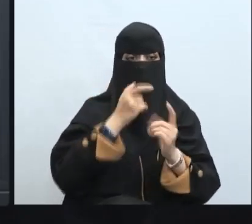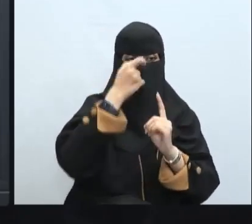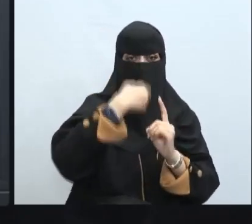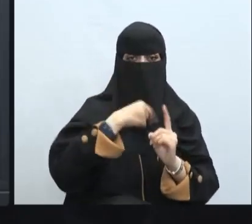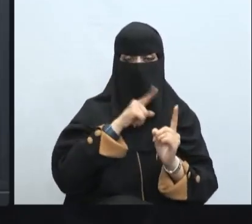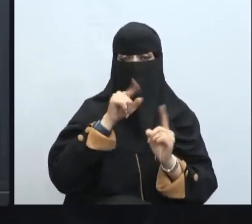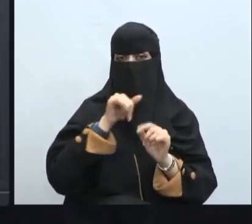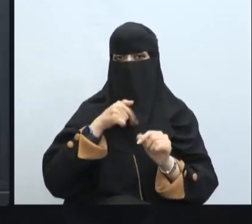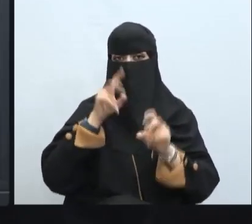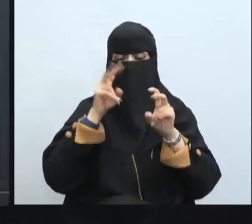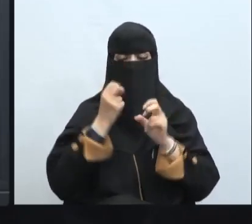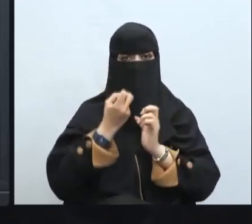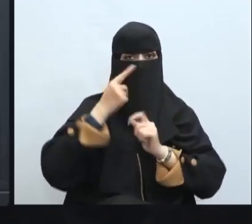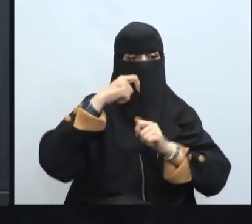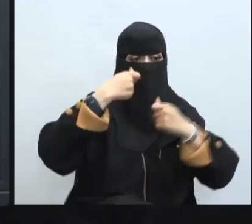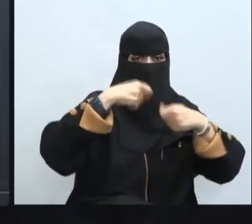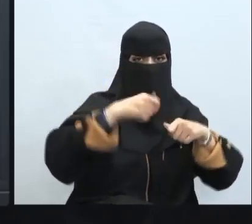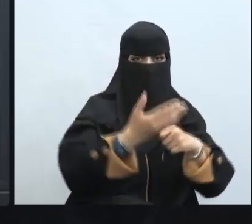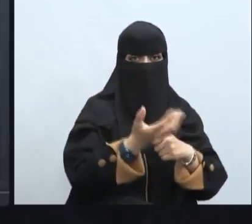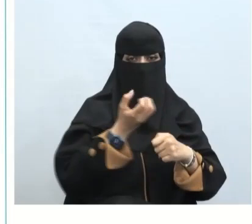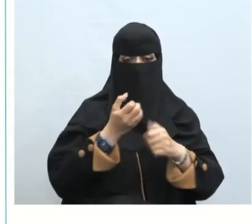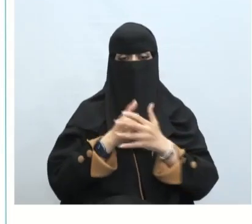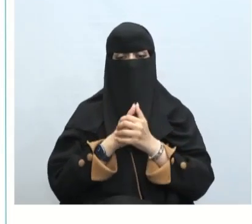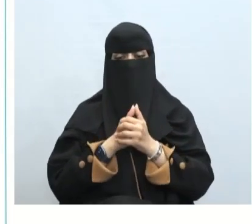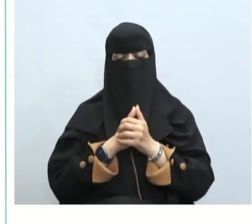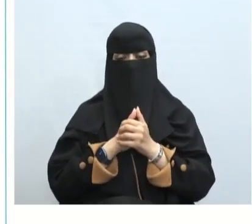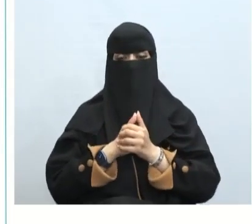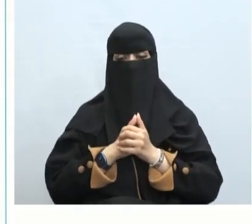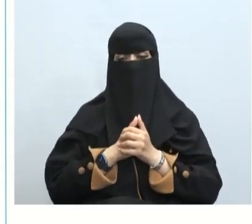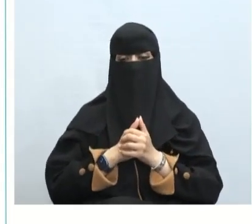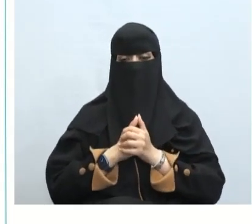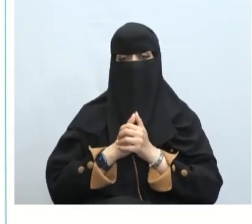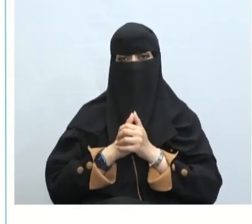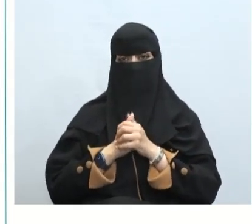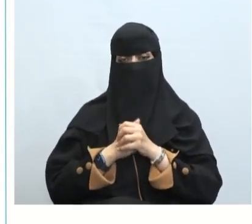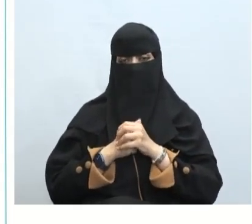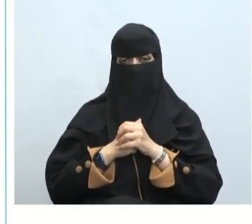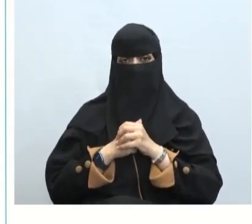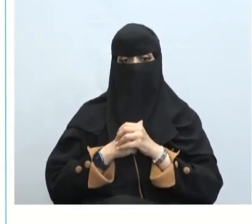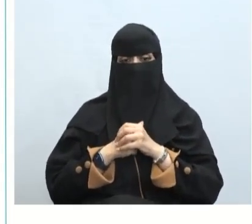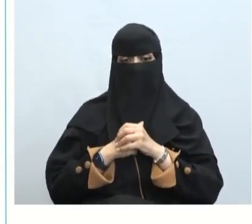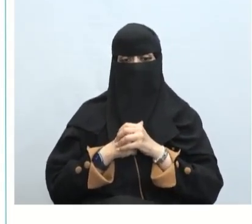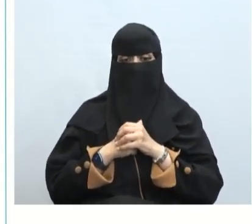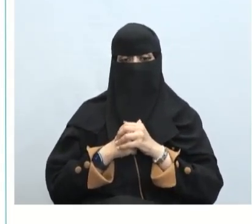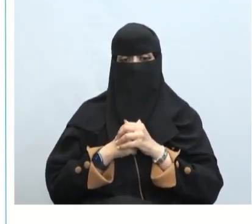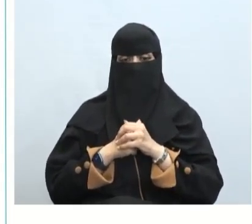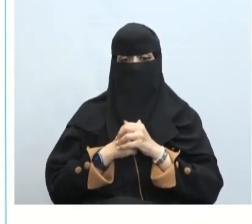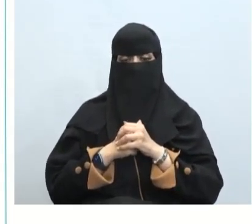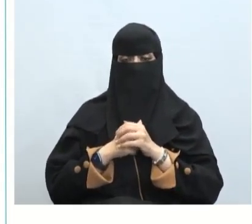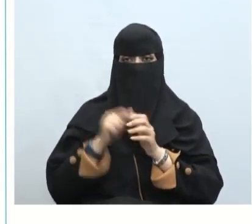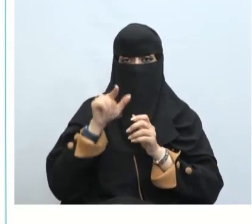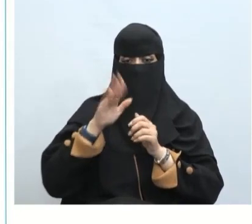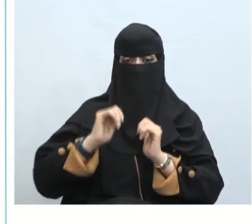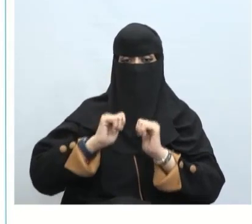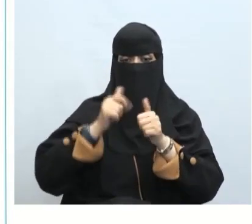دون توقعا اجرا مالي بعد الجهد او وقت او مال او الثلاثه معا